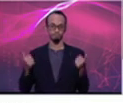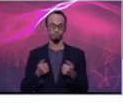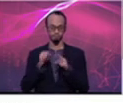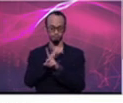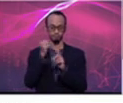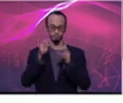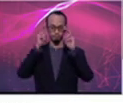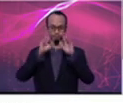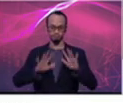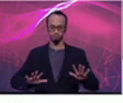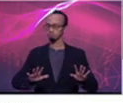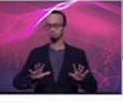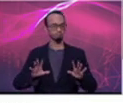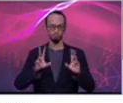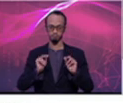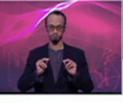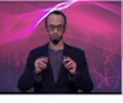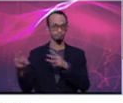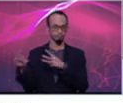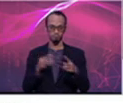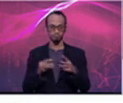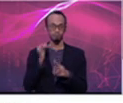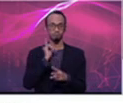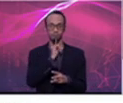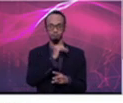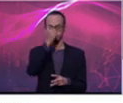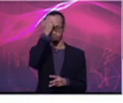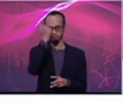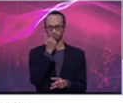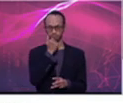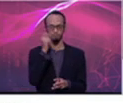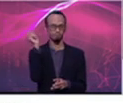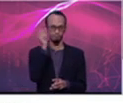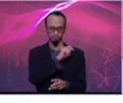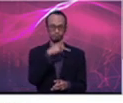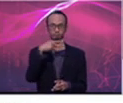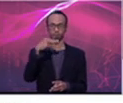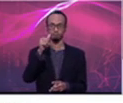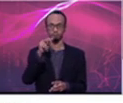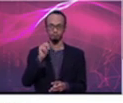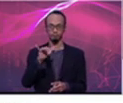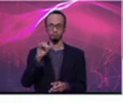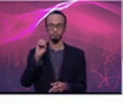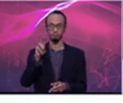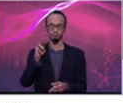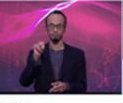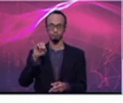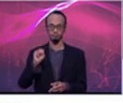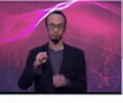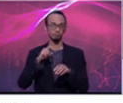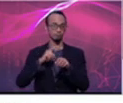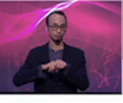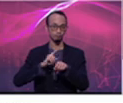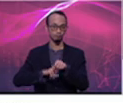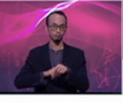aman Kian suram di mana pertempuran antara Israel dan Hamas semakin sengit di hanunis ia berlaku ketika Hamas menghantar delegasinya ke